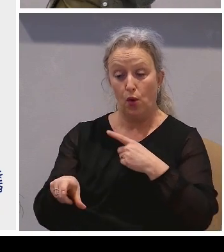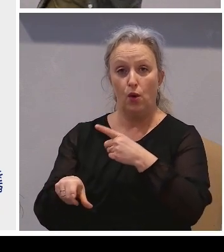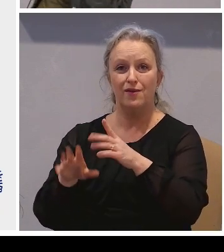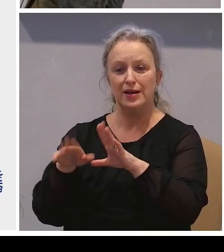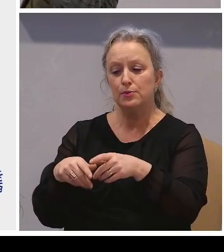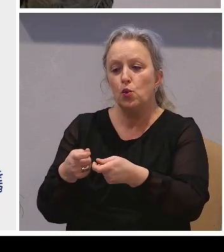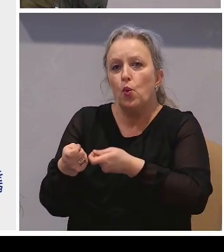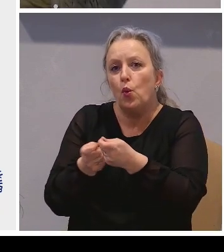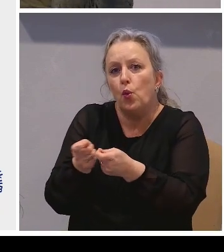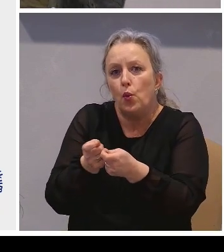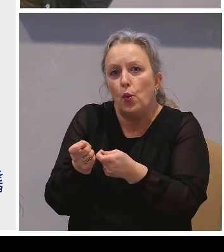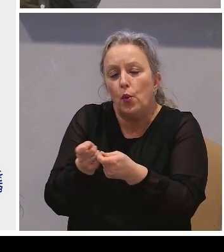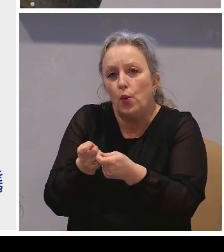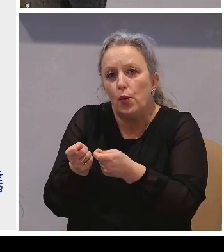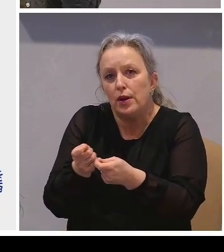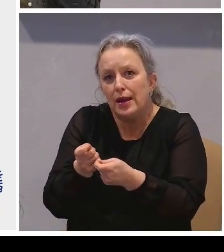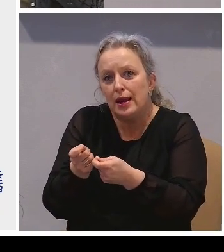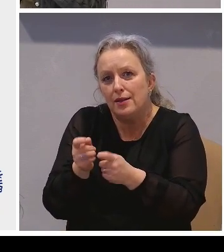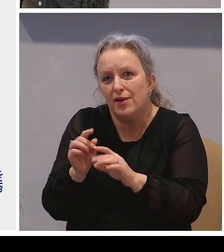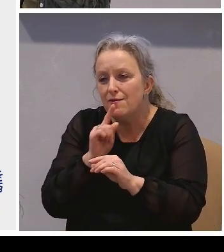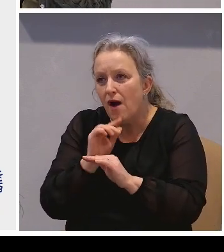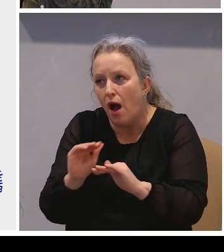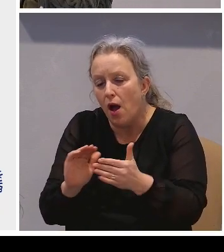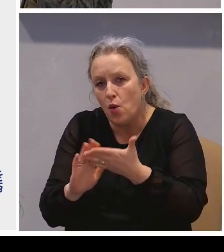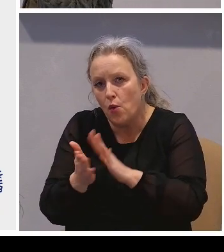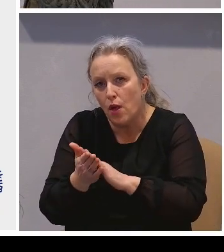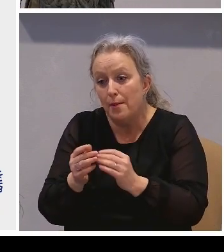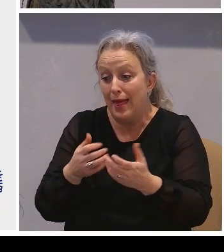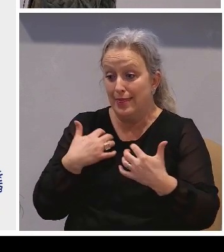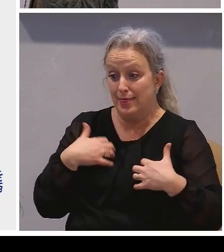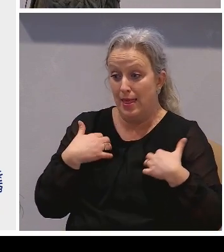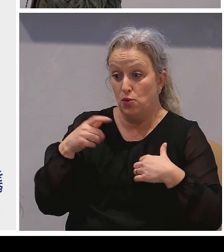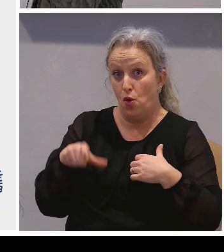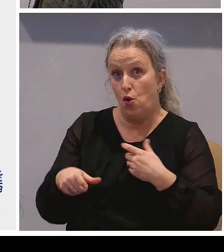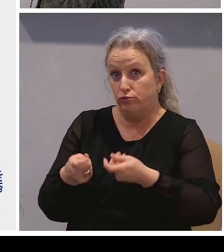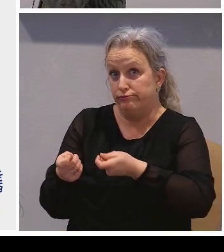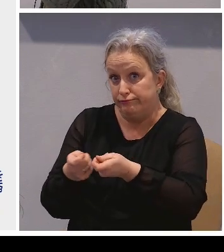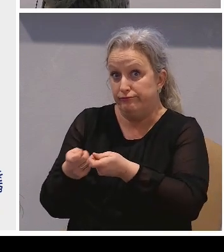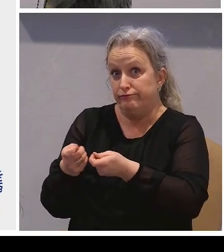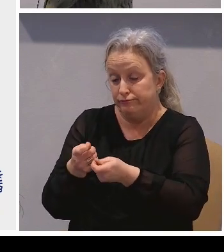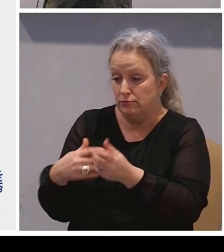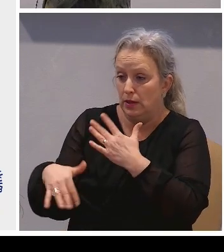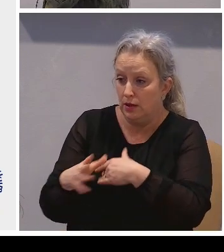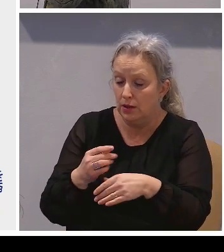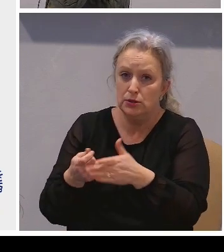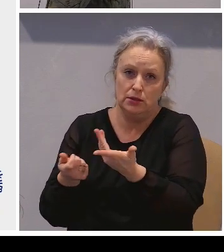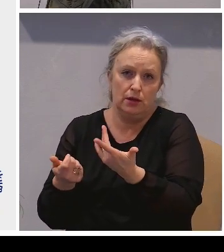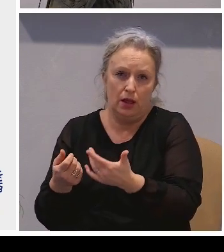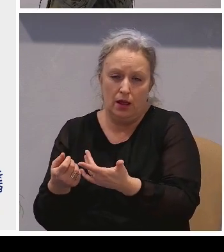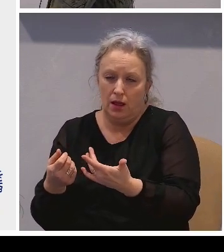new one koordineerida või vaikne shows the kokkulepe on see, et importance of the neuroloog seda koordineerib, neurologist pakub coordinating õpisavi,